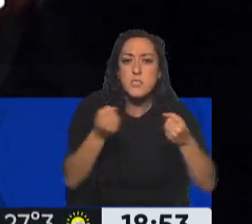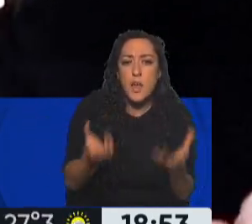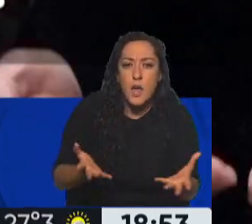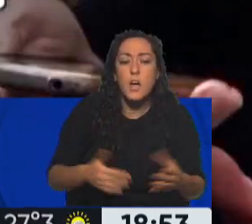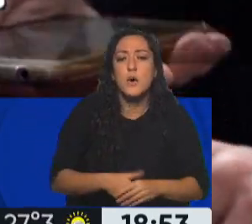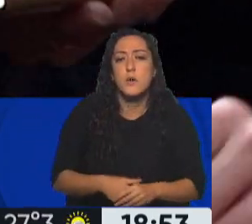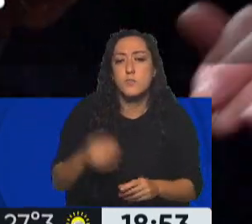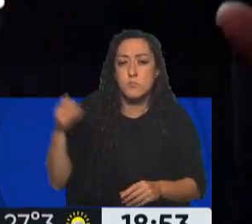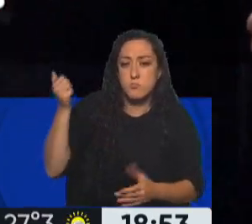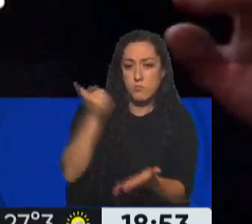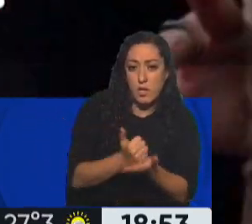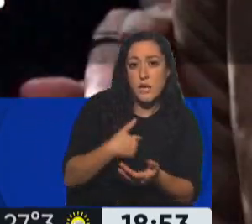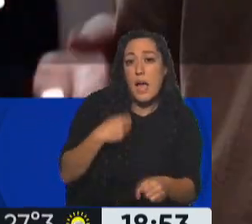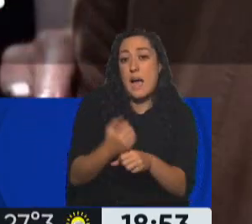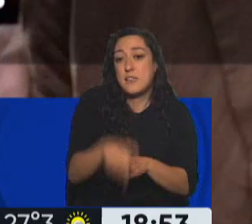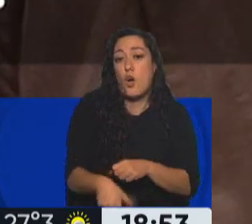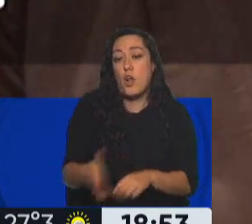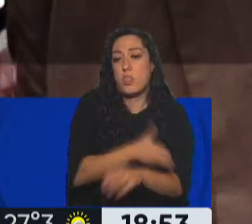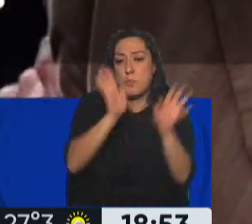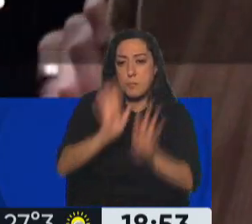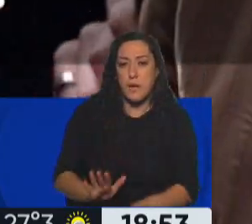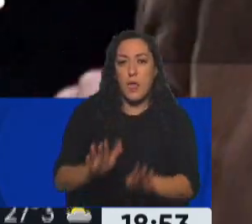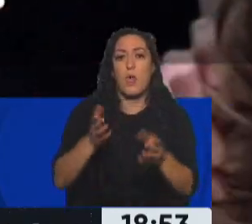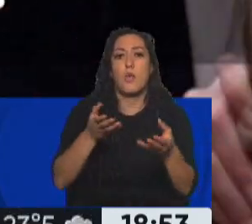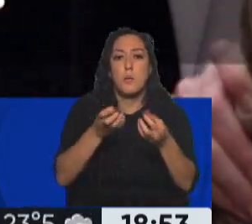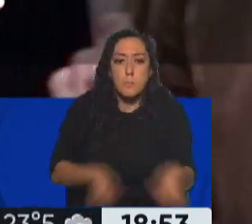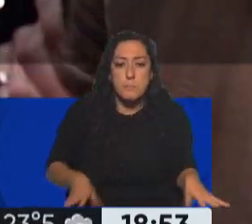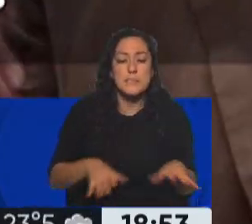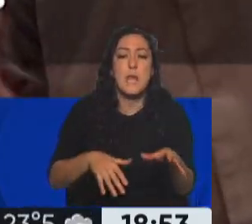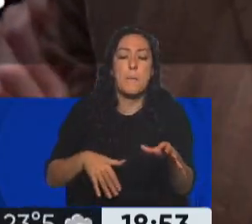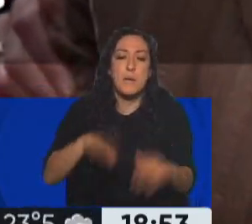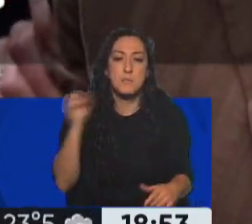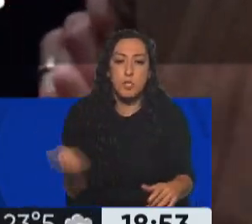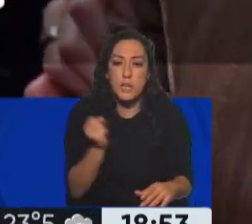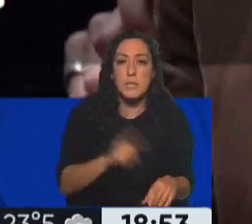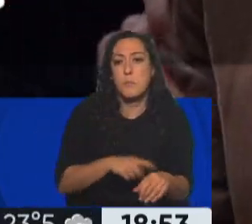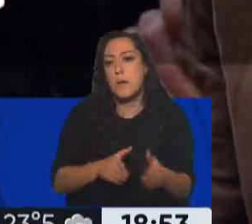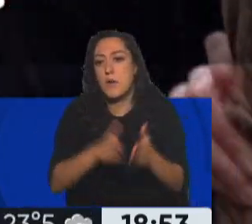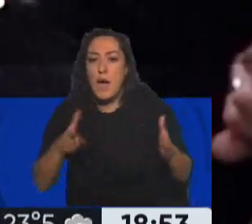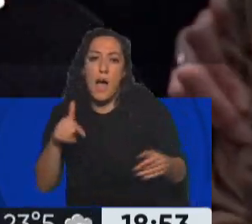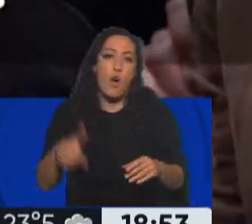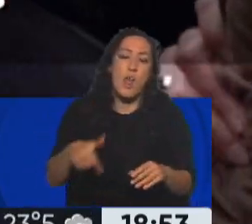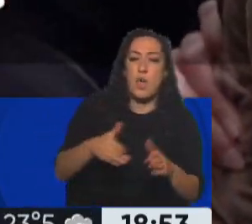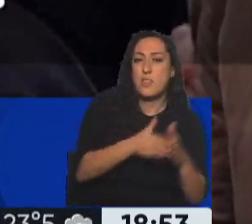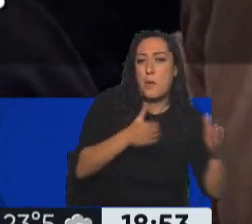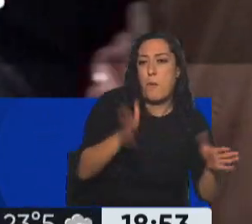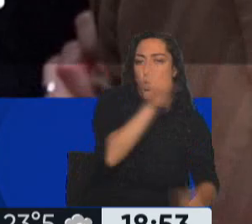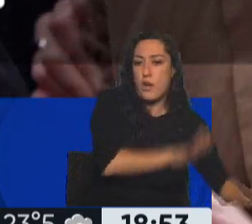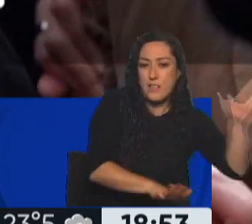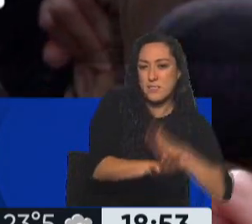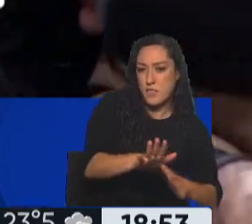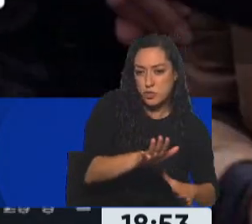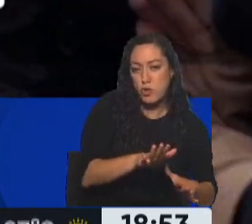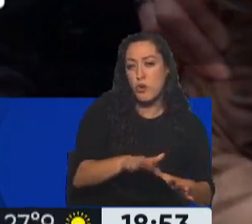il momento ci stiamo preparando, poi ancora non siamo entrati nella parte più viva. C'è la